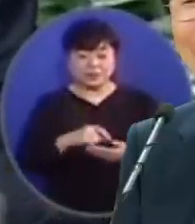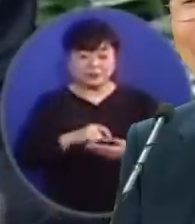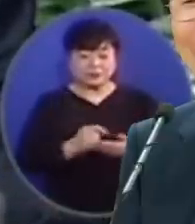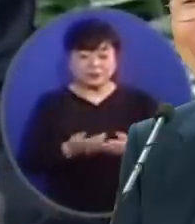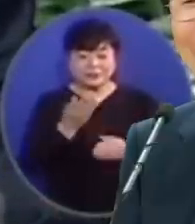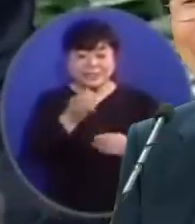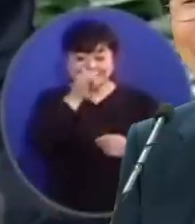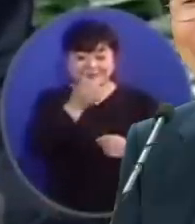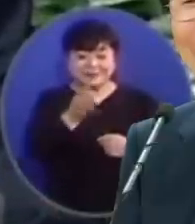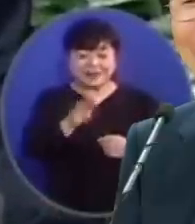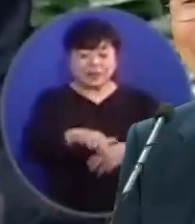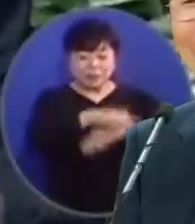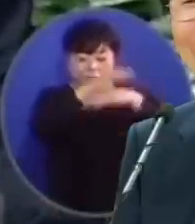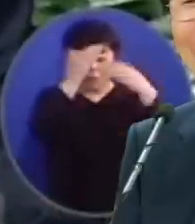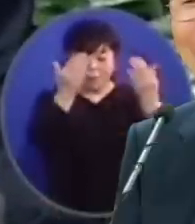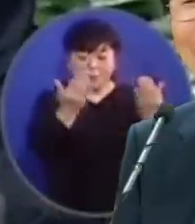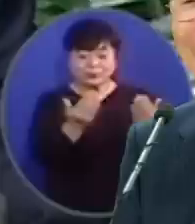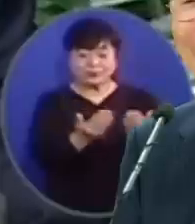다